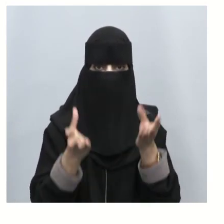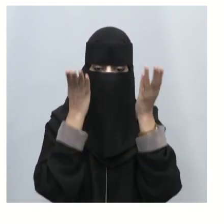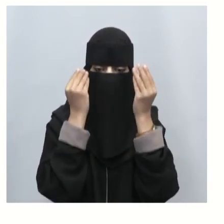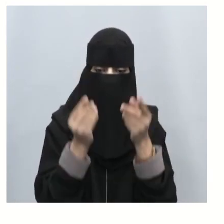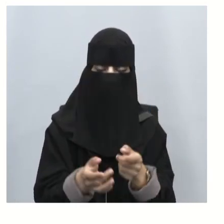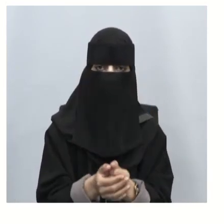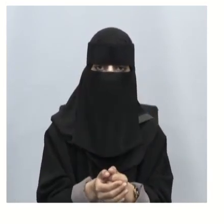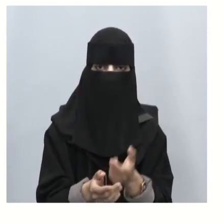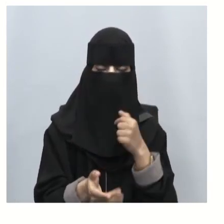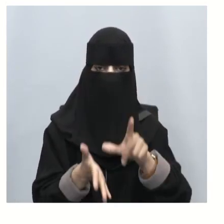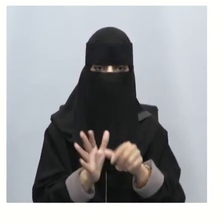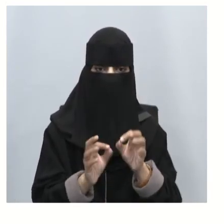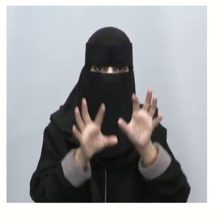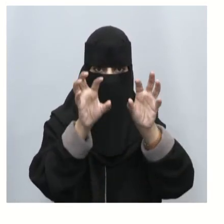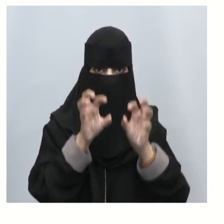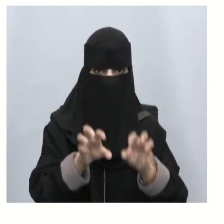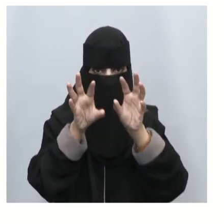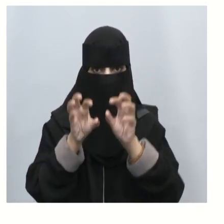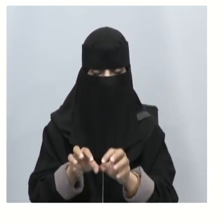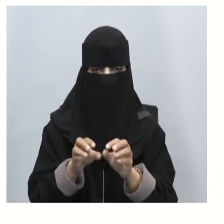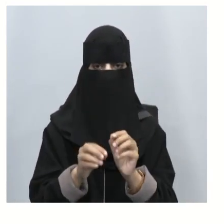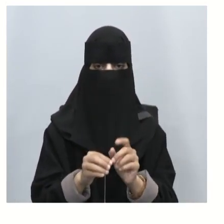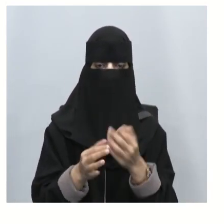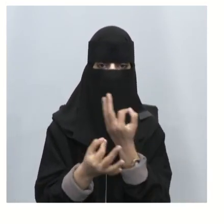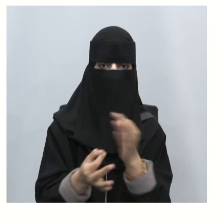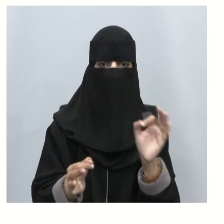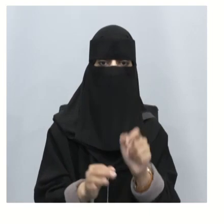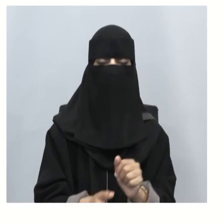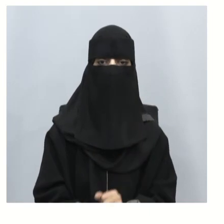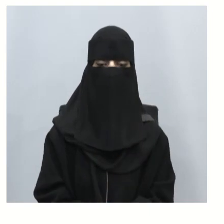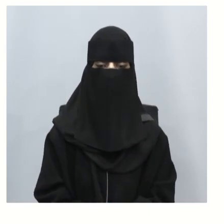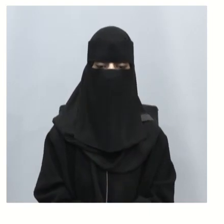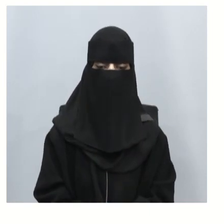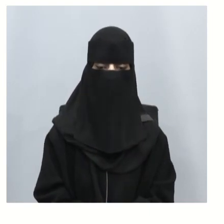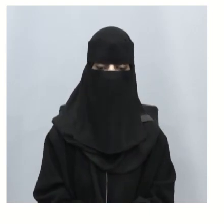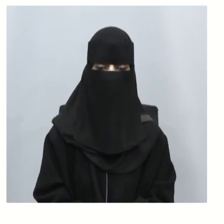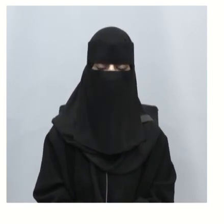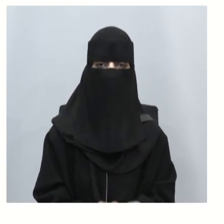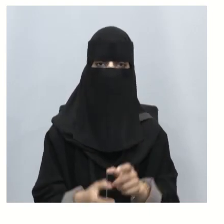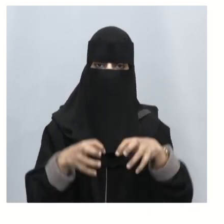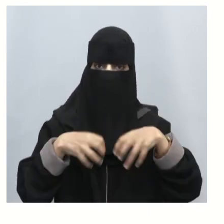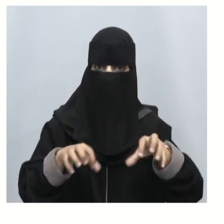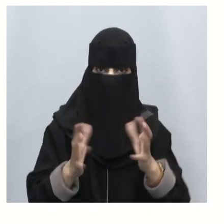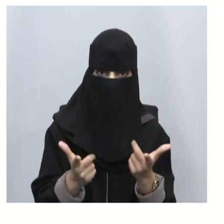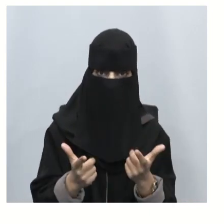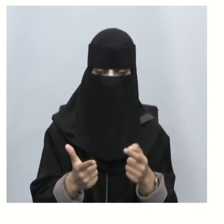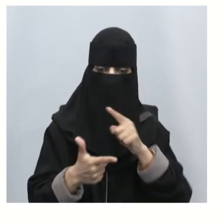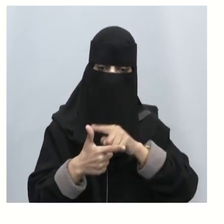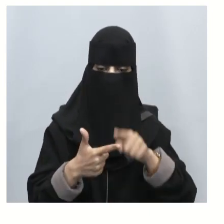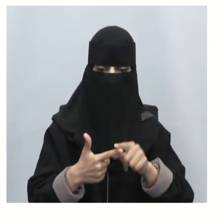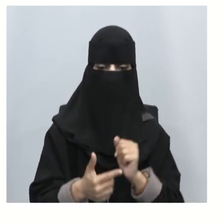نريد ان نقوم بملا الفراغات حتى تصبح مكتمله لدينا احسنتم اذا انقسم الى